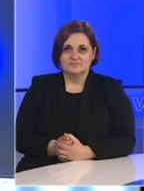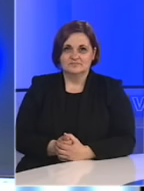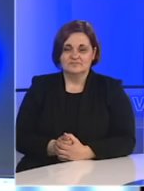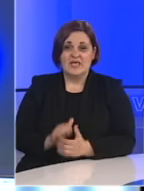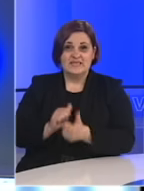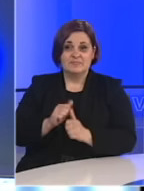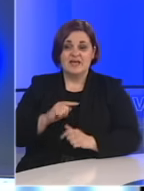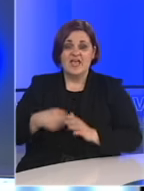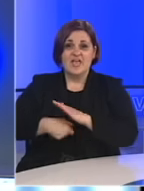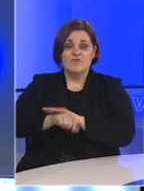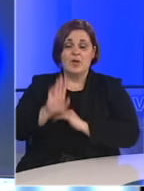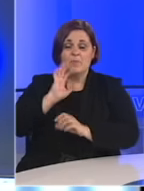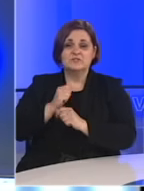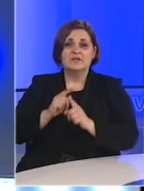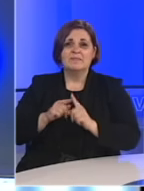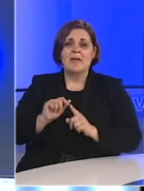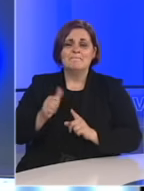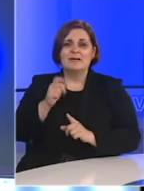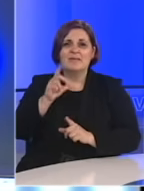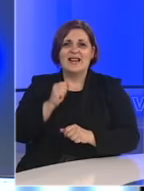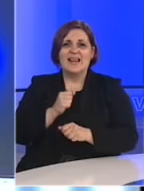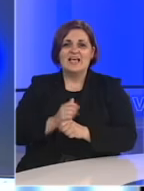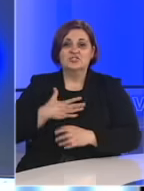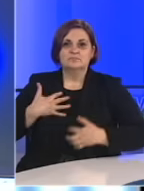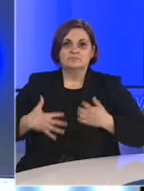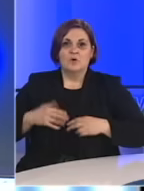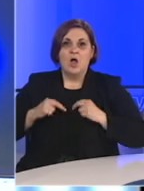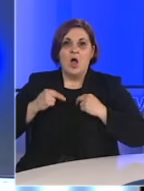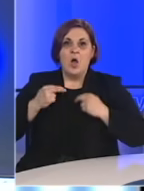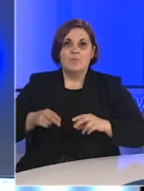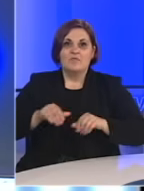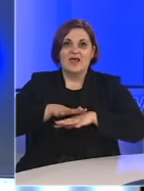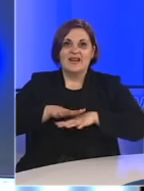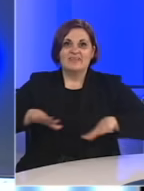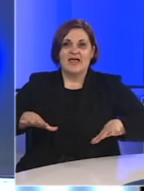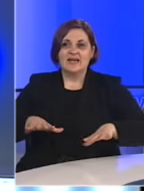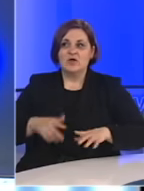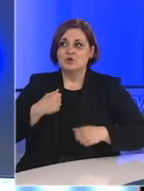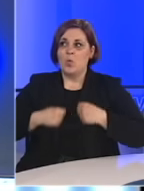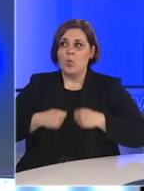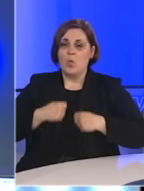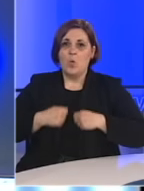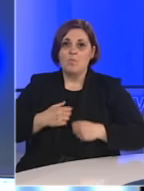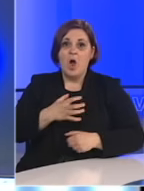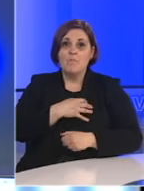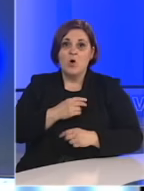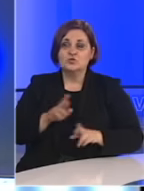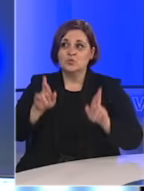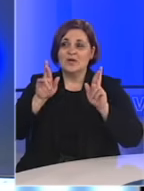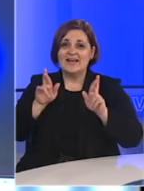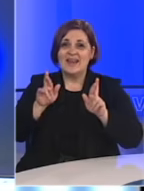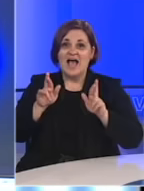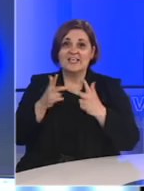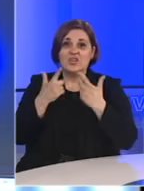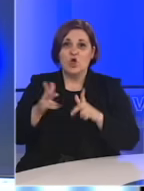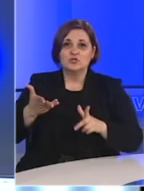Iz sporta, fudbaleri BH Telekom Premier lige željno iščekuju povratak na teren. U banjalučkom borcu se nadaju da će